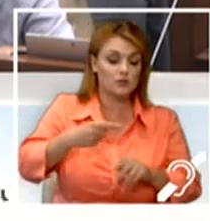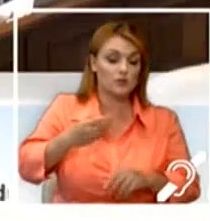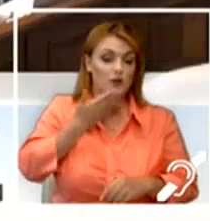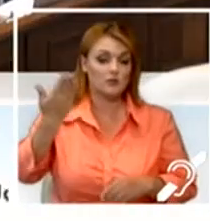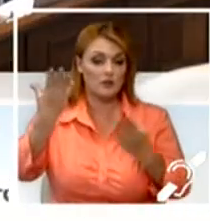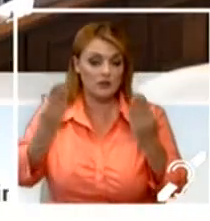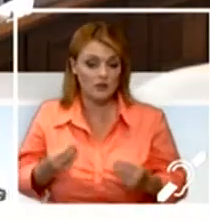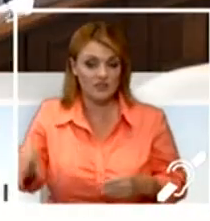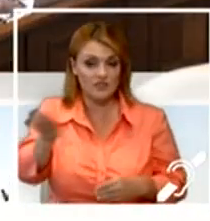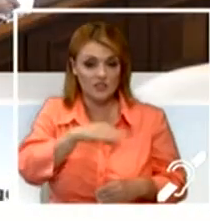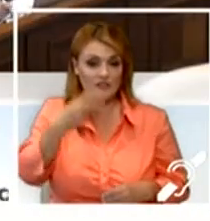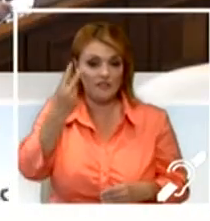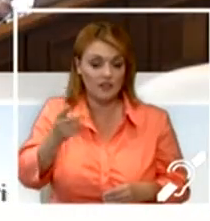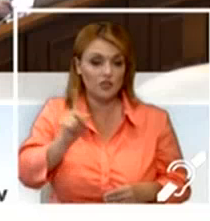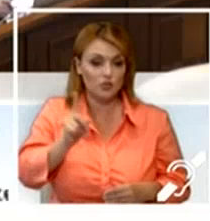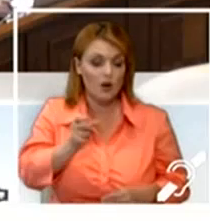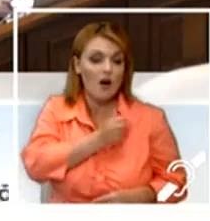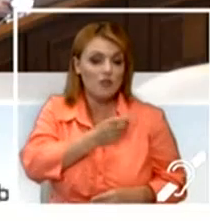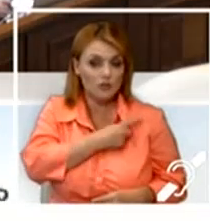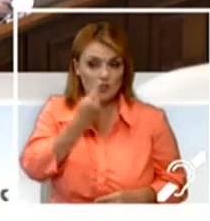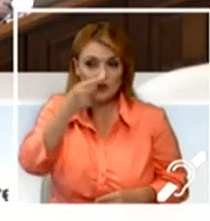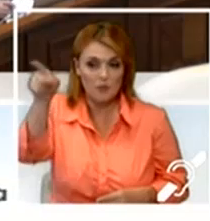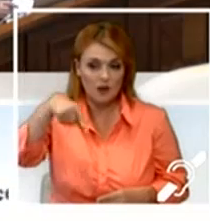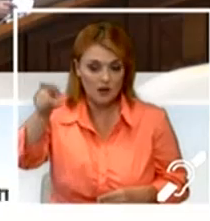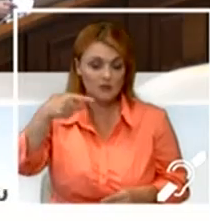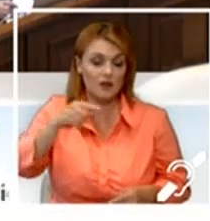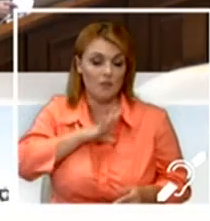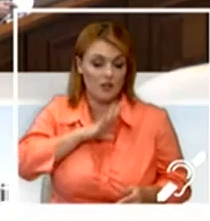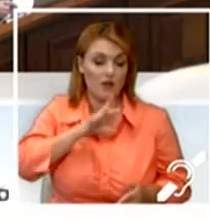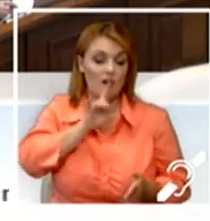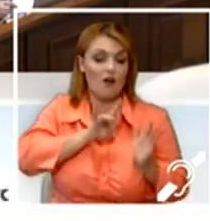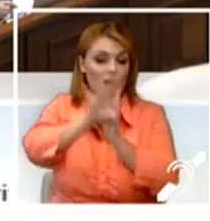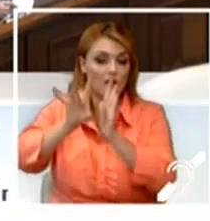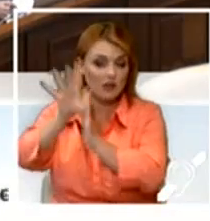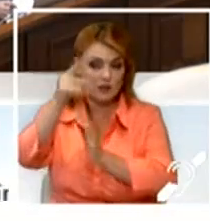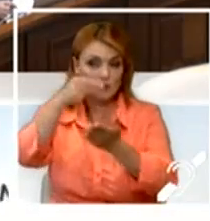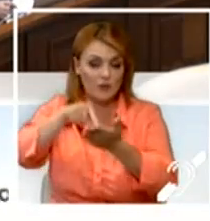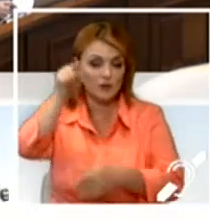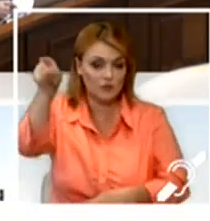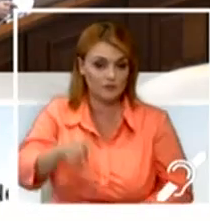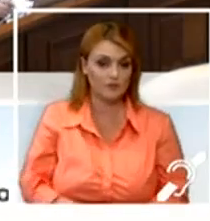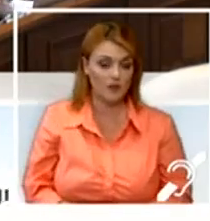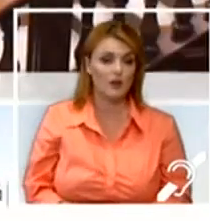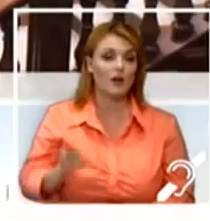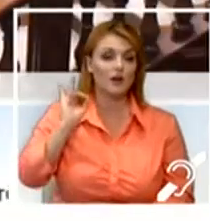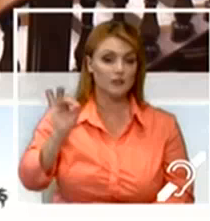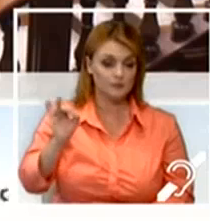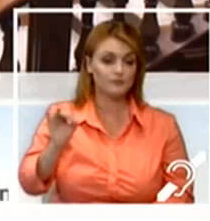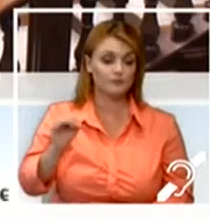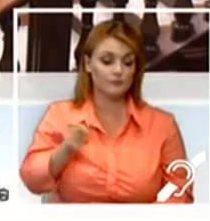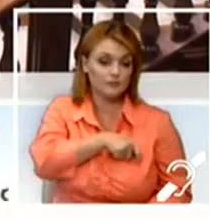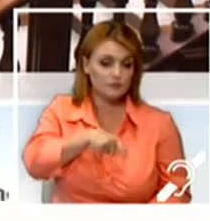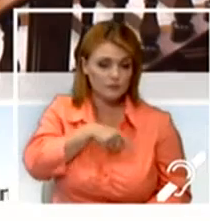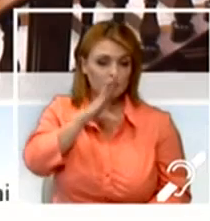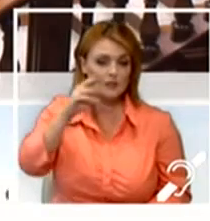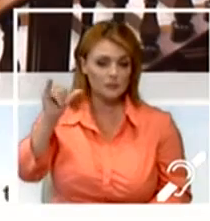rachete în regiunea Odessa. Iar ministrul infrastructurii, Andrei Ispânu, a declarat că este necesară și în contextul insecurității de